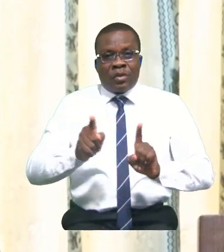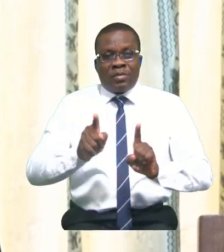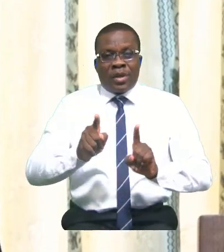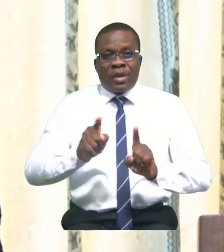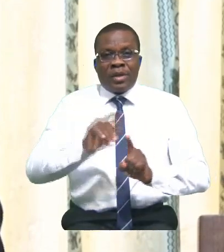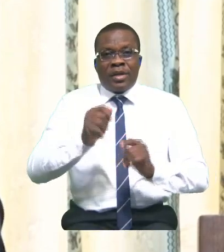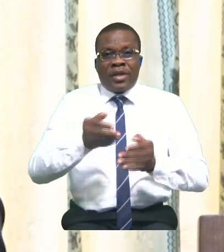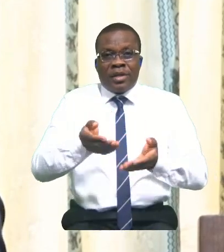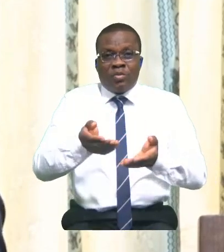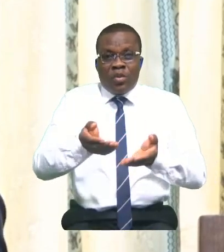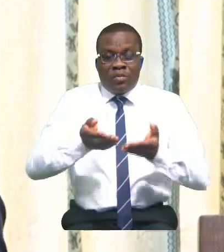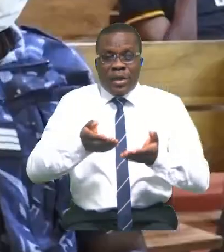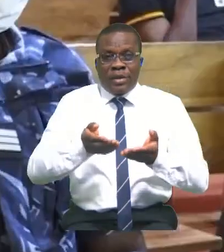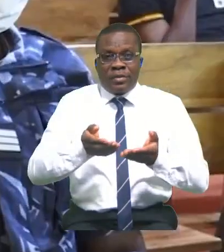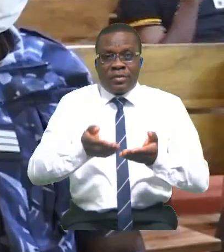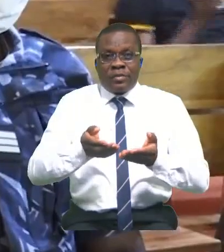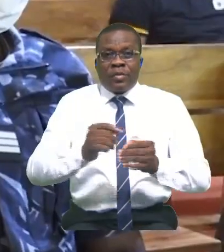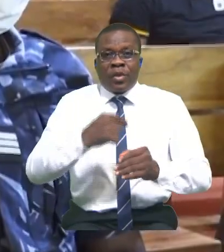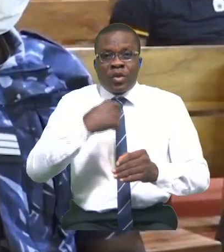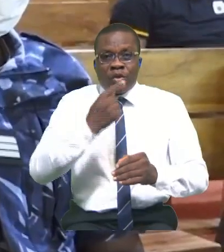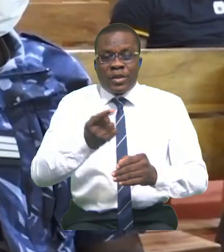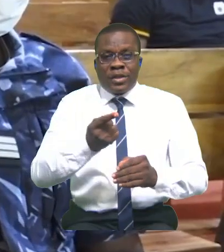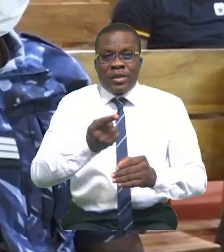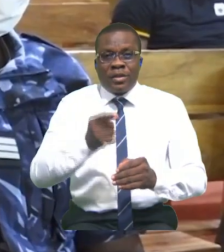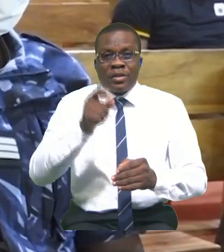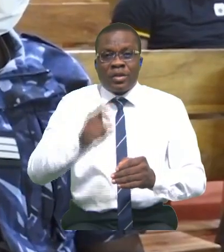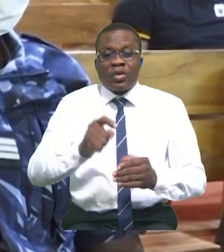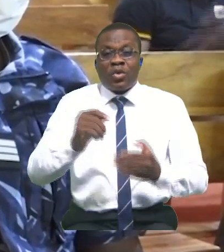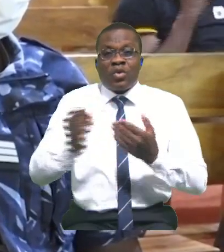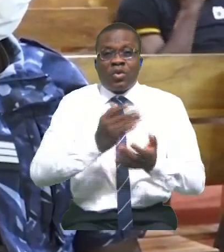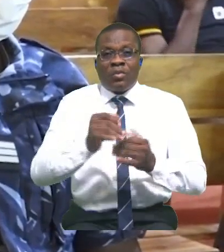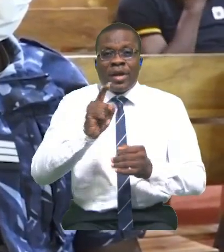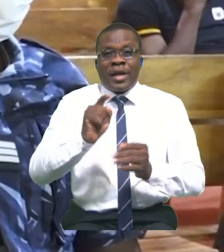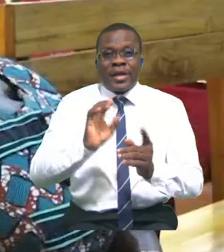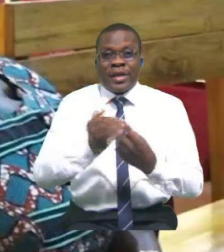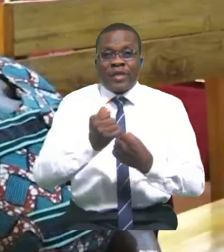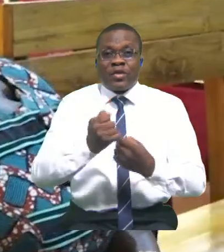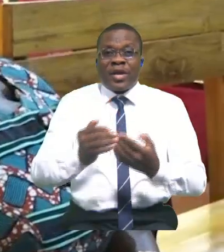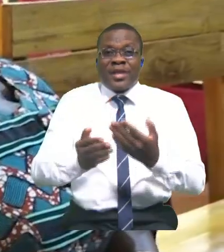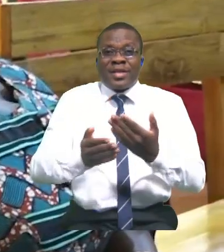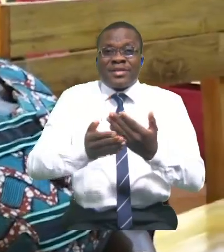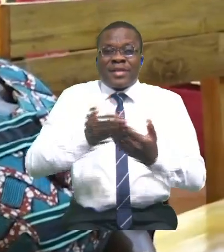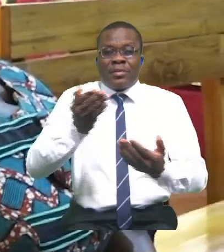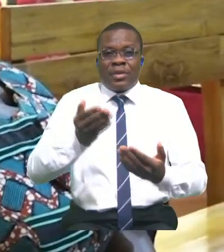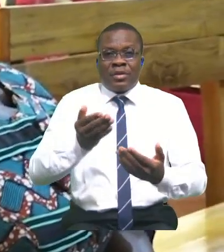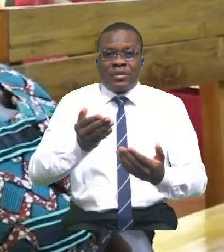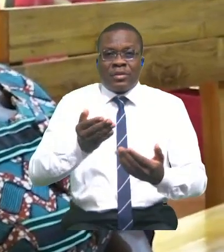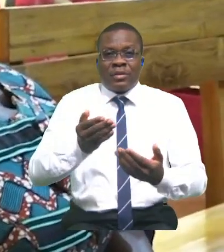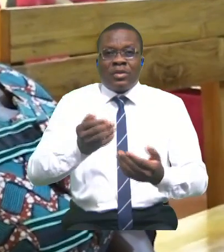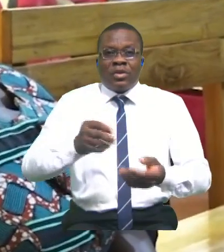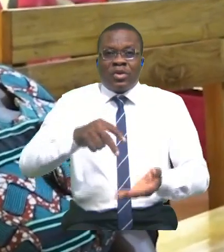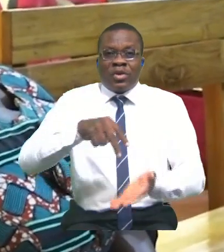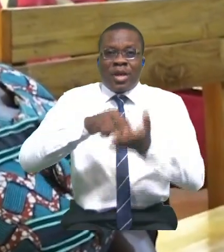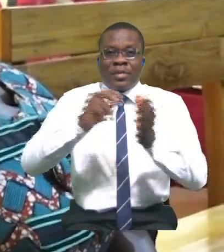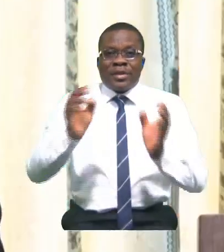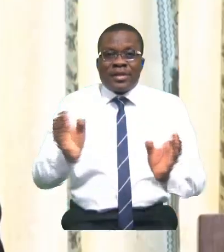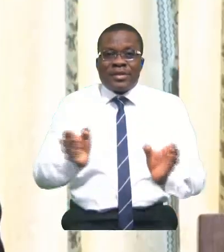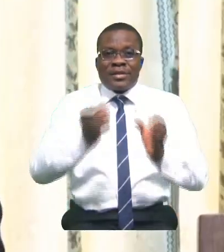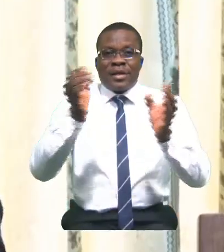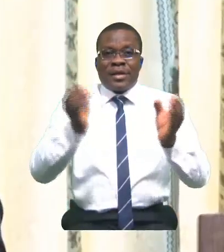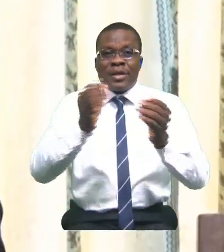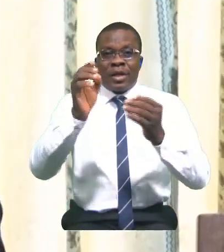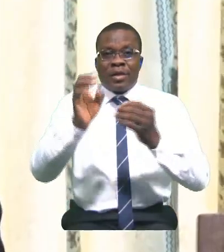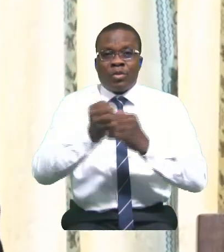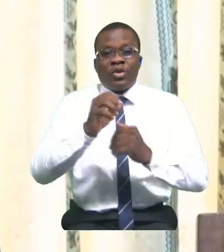plaît de souligner que malgré son caractère force simple la présente cérémonie qui